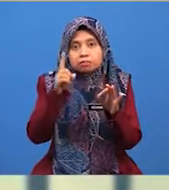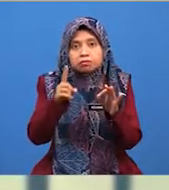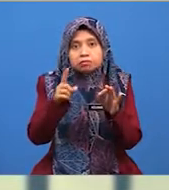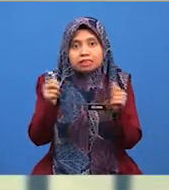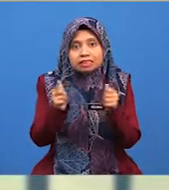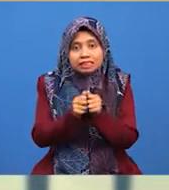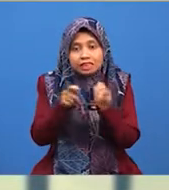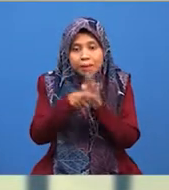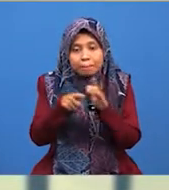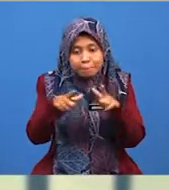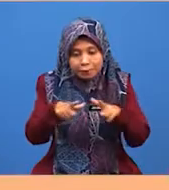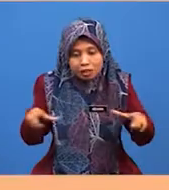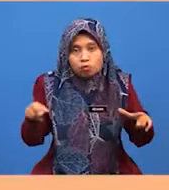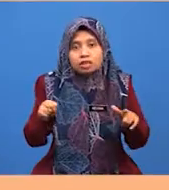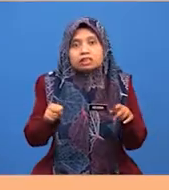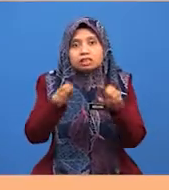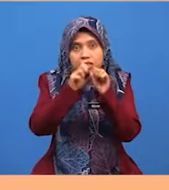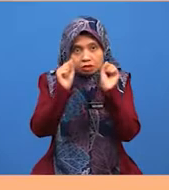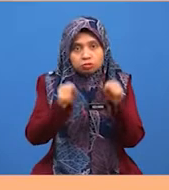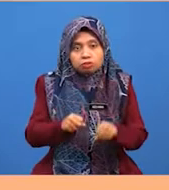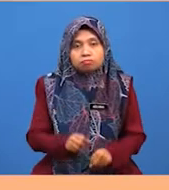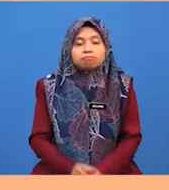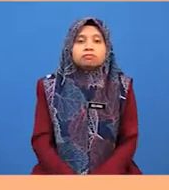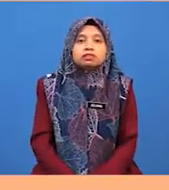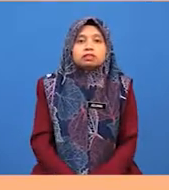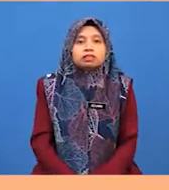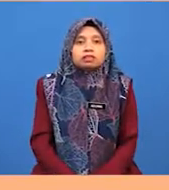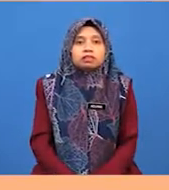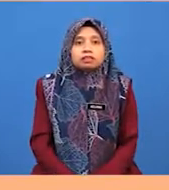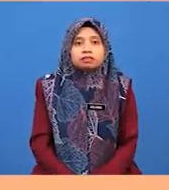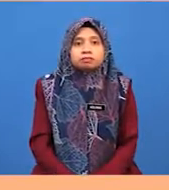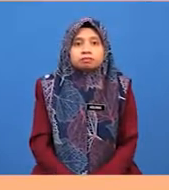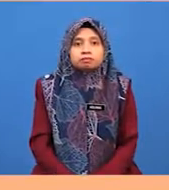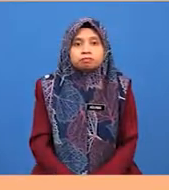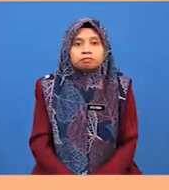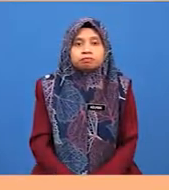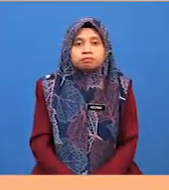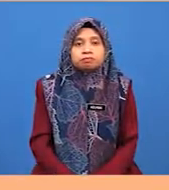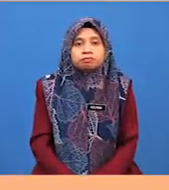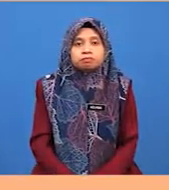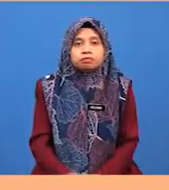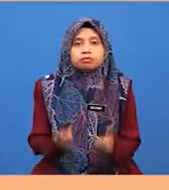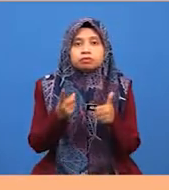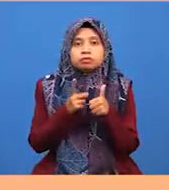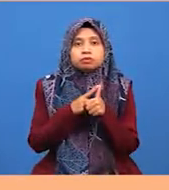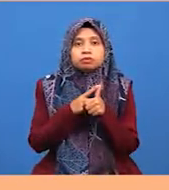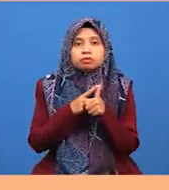dengan perluasan subjek. Kamu dah bersedia? Baik. Yang